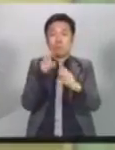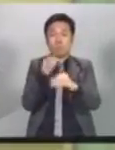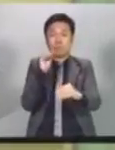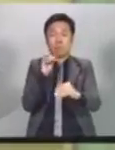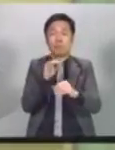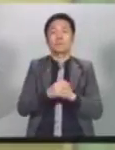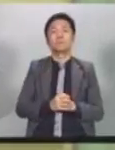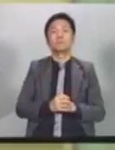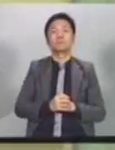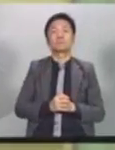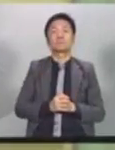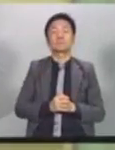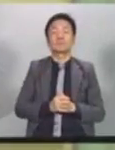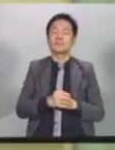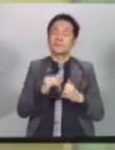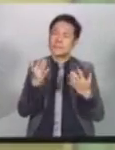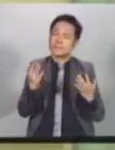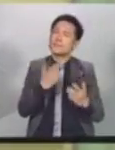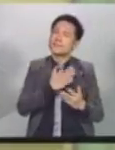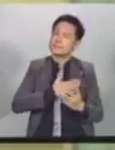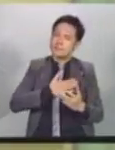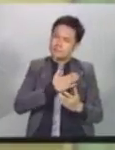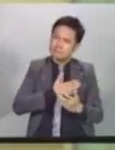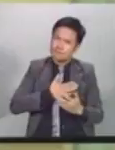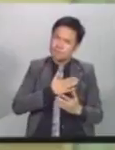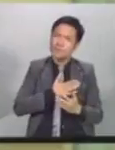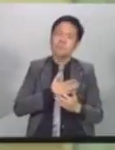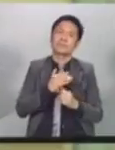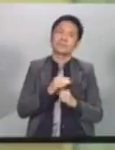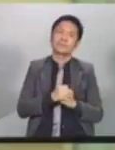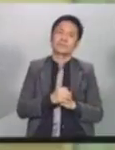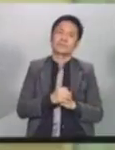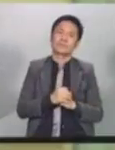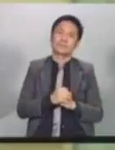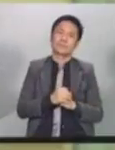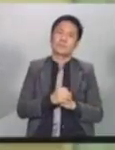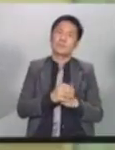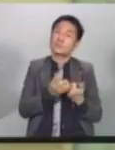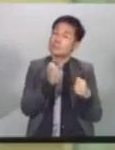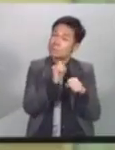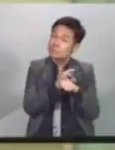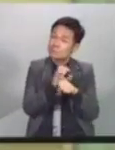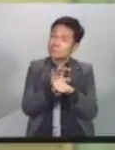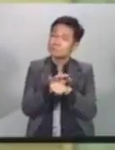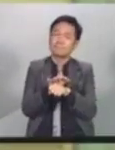kita semua menyeru supaya jangan